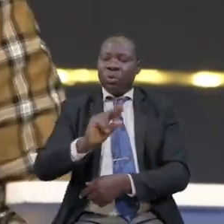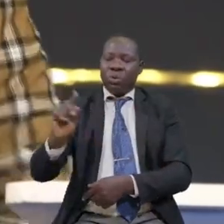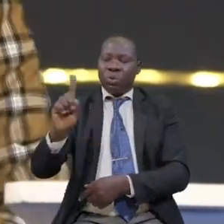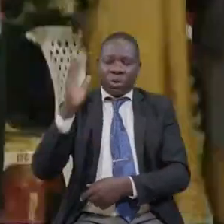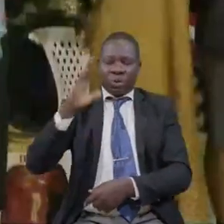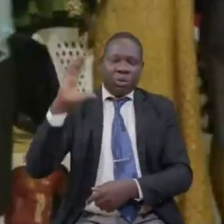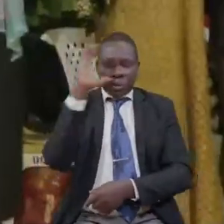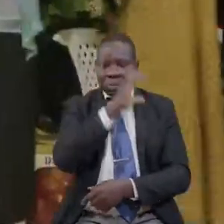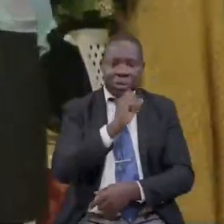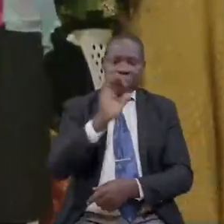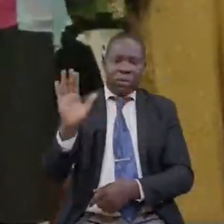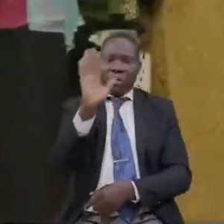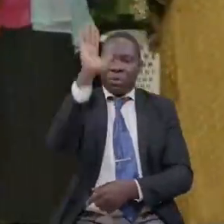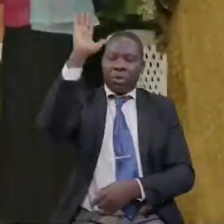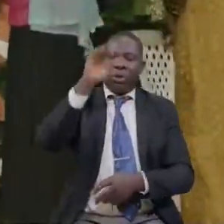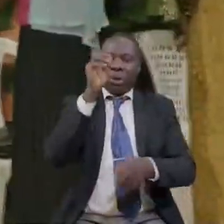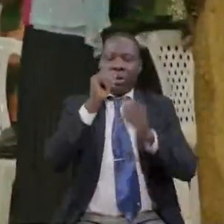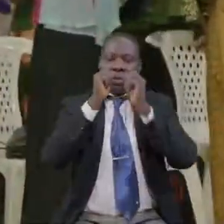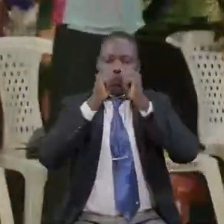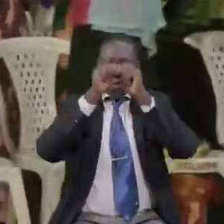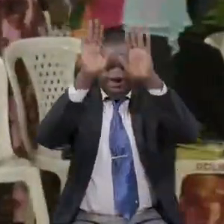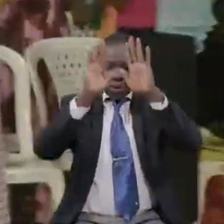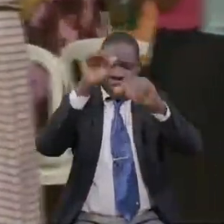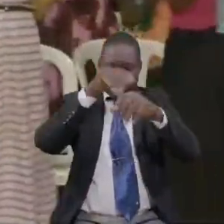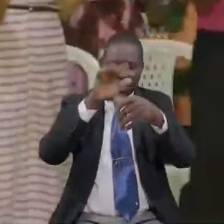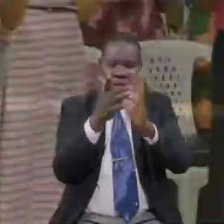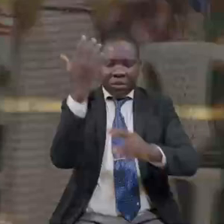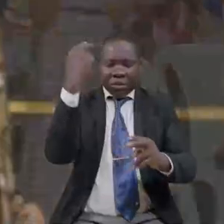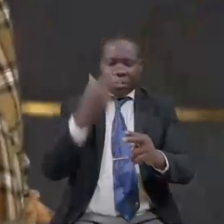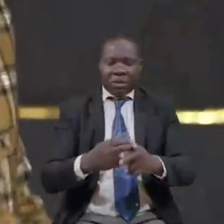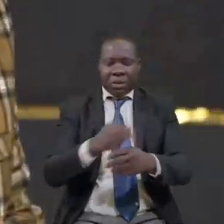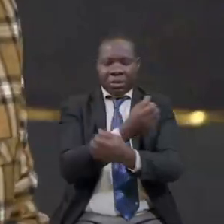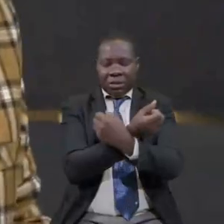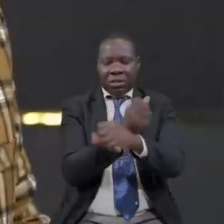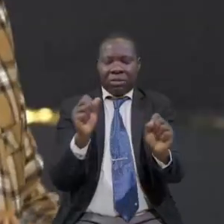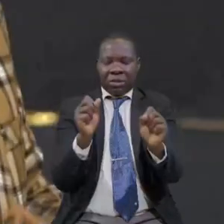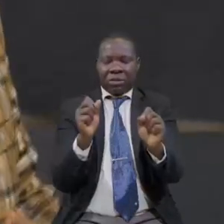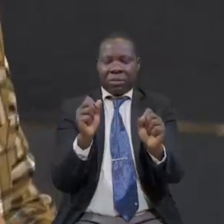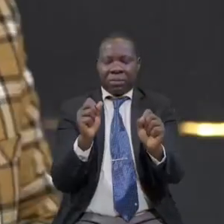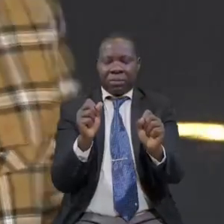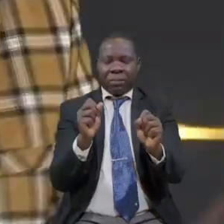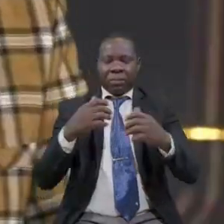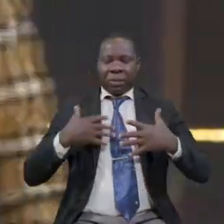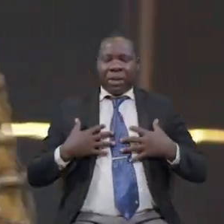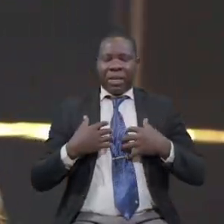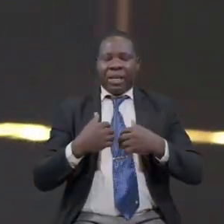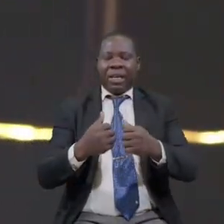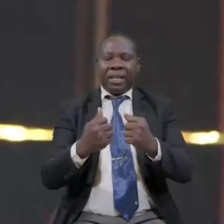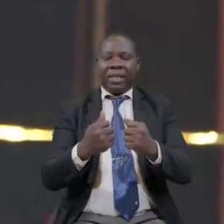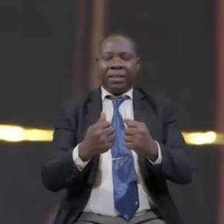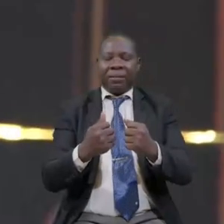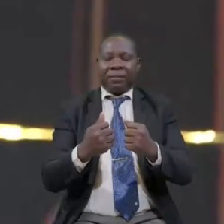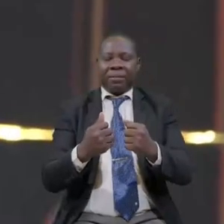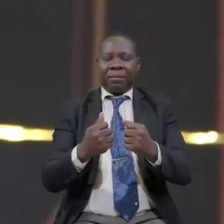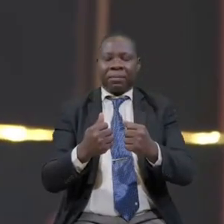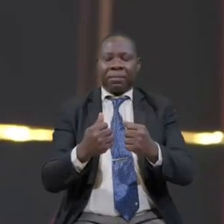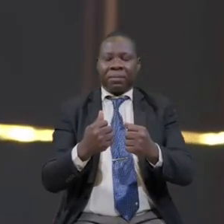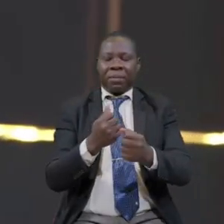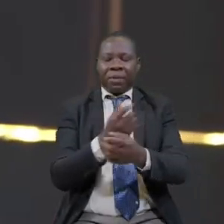miracle au nom de Jésus. Le salut, la guérison,